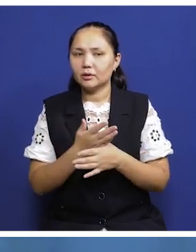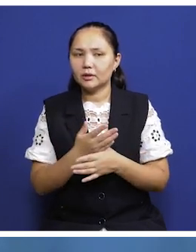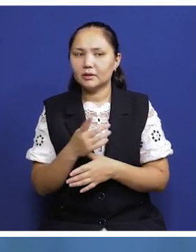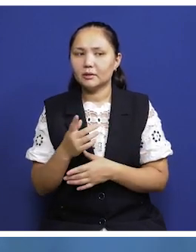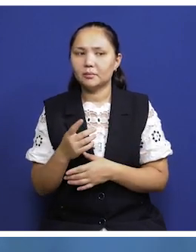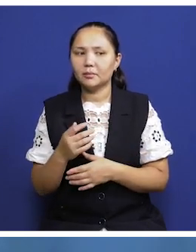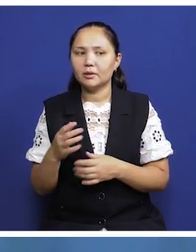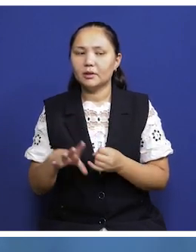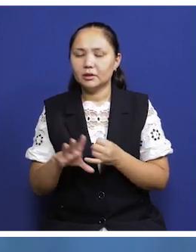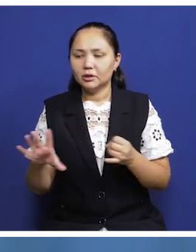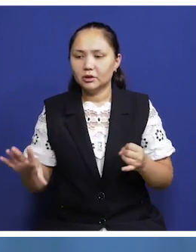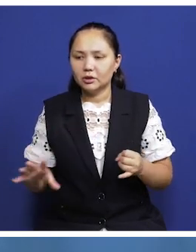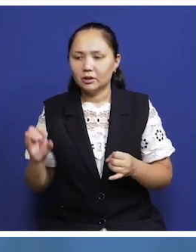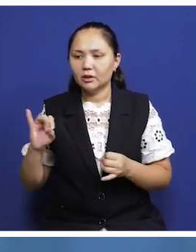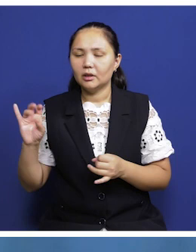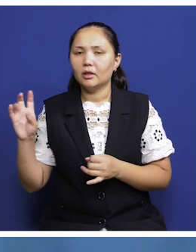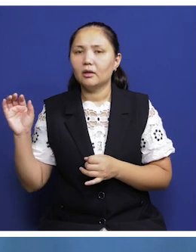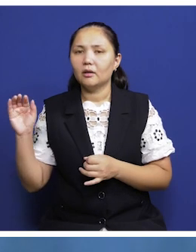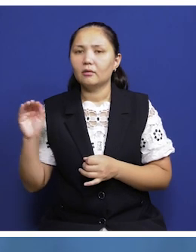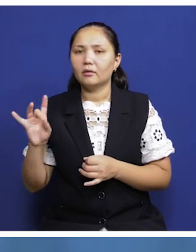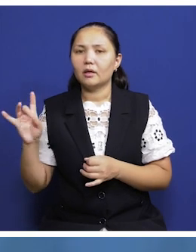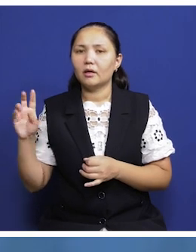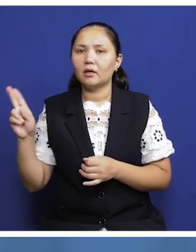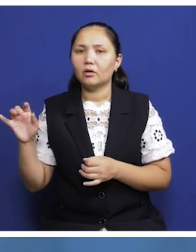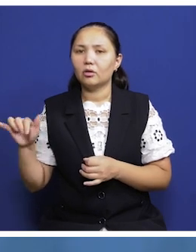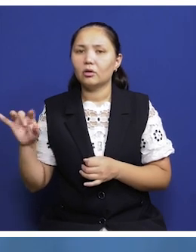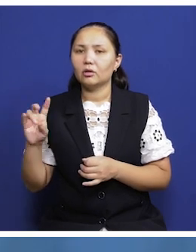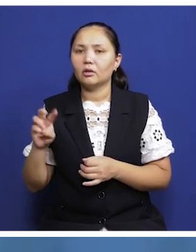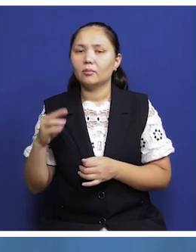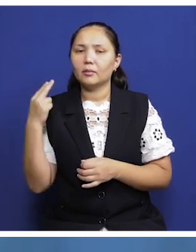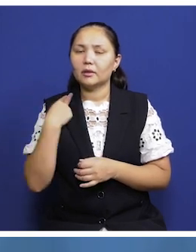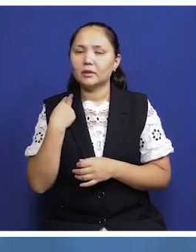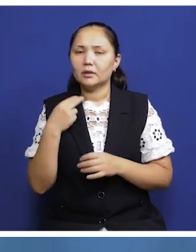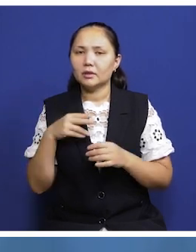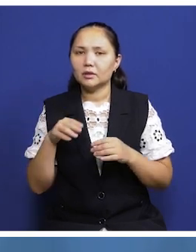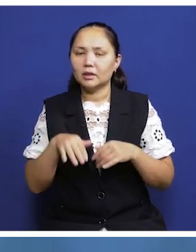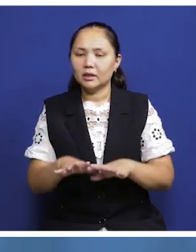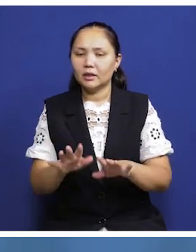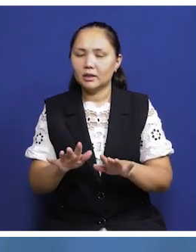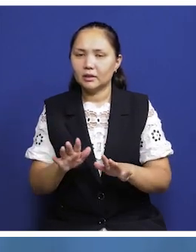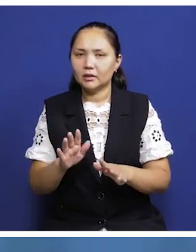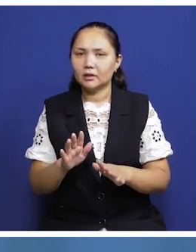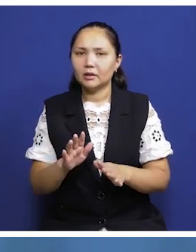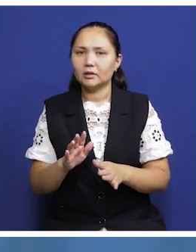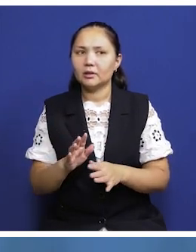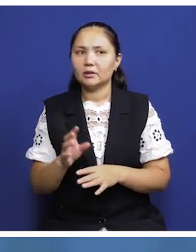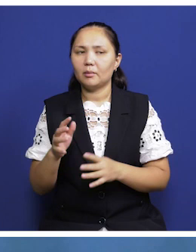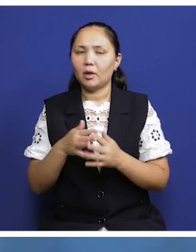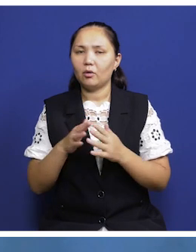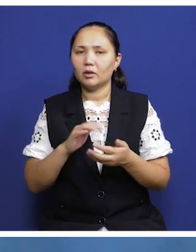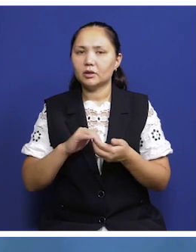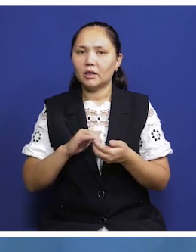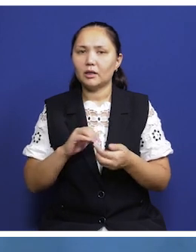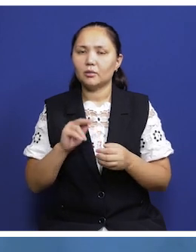оларға жердің инфрақұрылымын, несиесін, тағы басқа жағдайларын жасап, соларға ауылға шақырып жұмыс